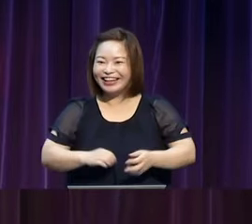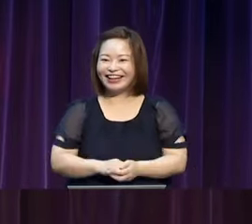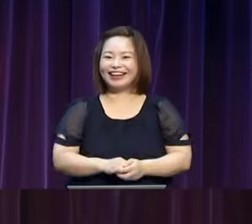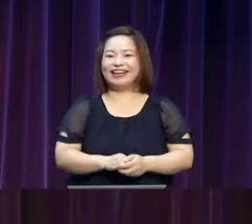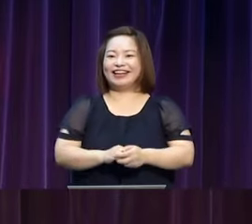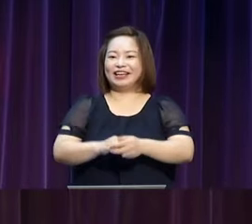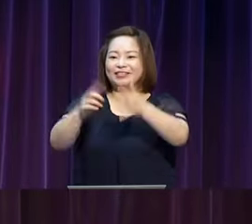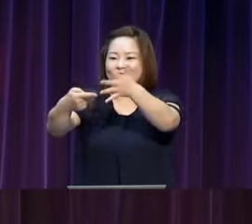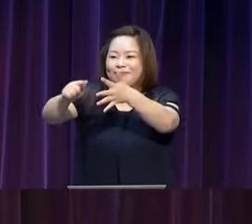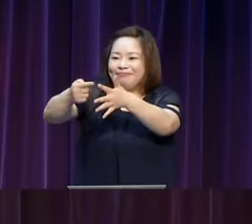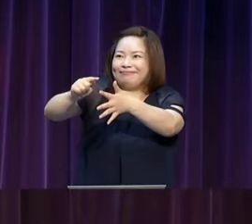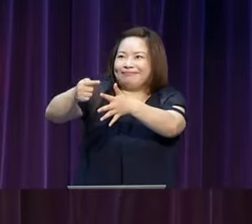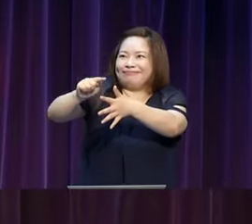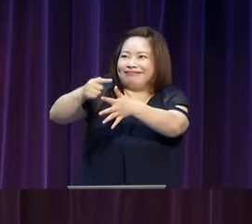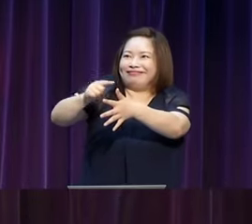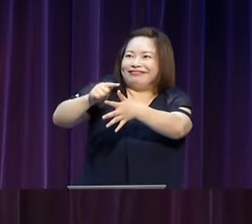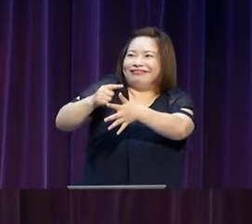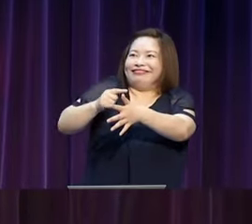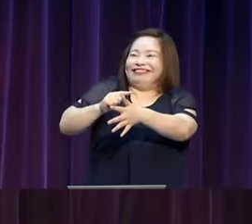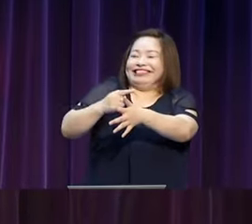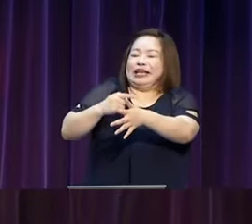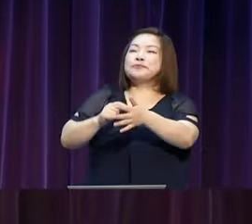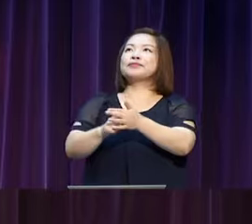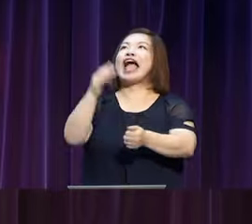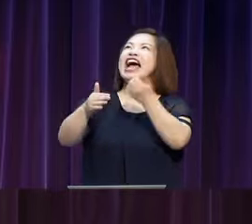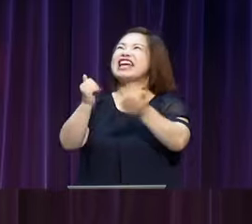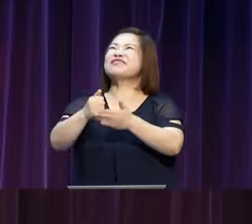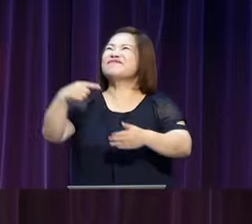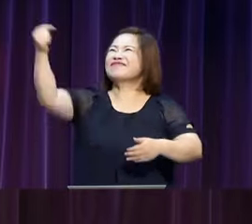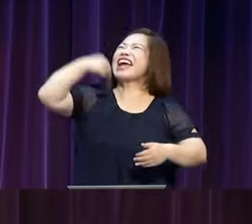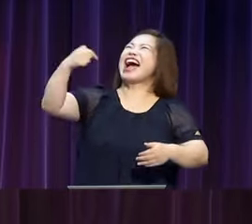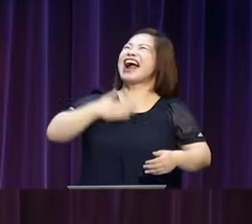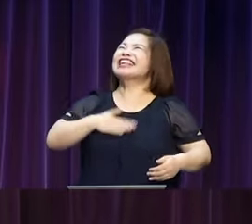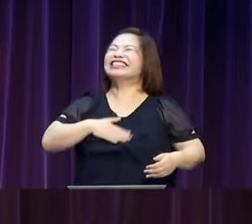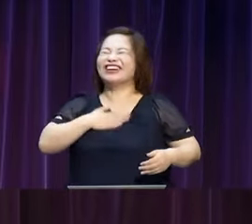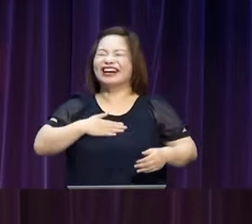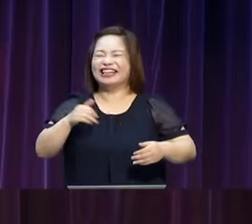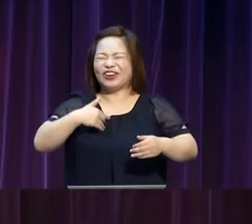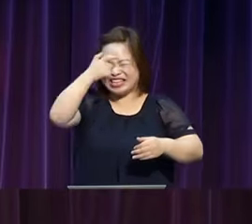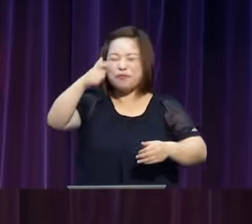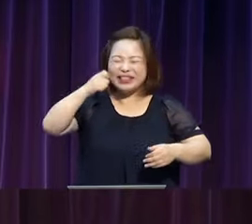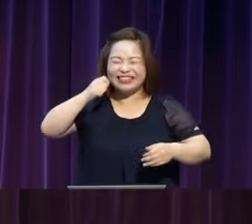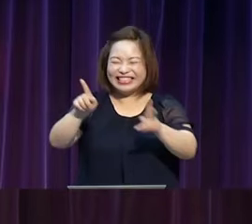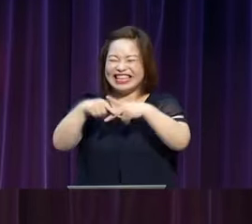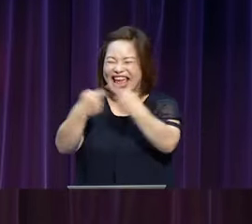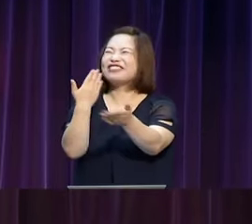먹으려면. 식판 들고 걸어가면서 하나님 아시죠? 네, 저 좀 이해해 주세요.